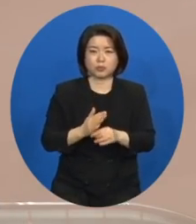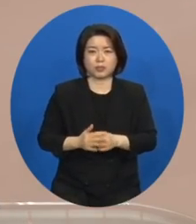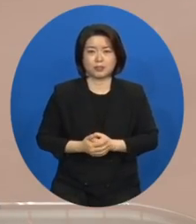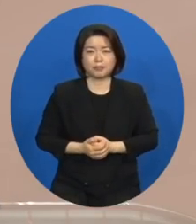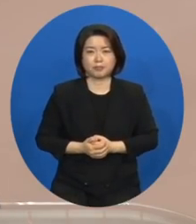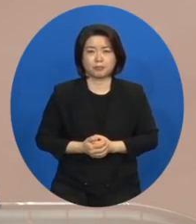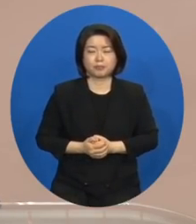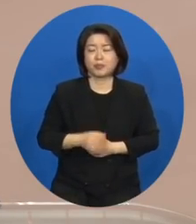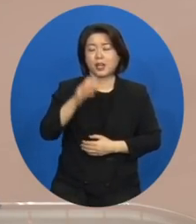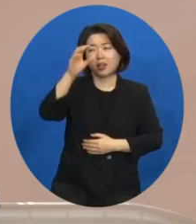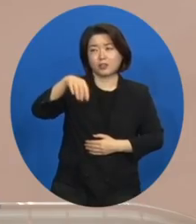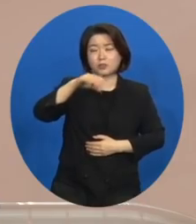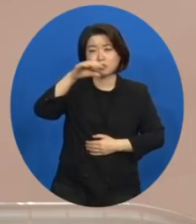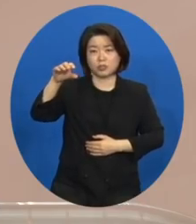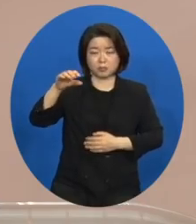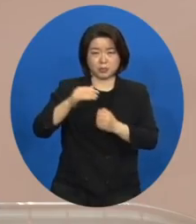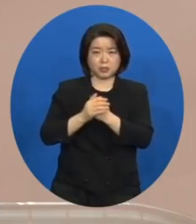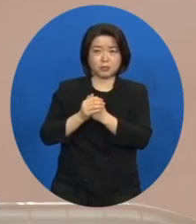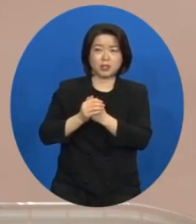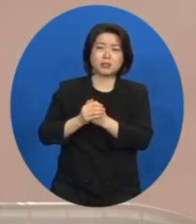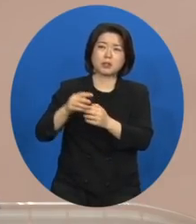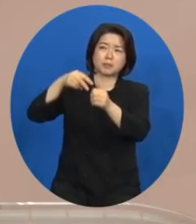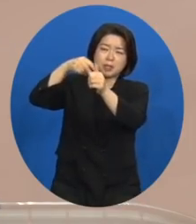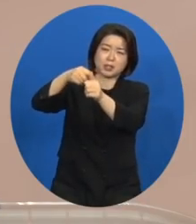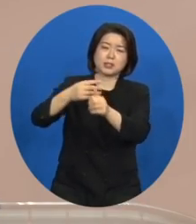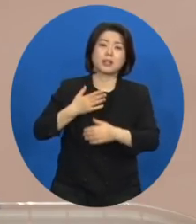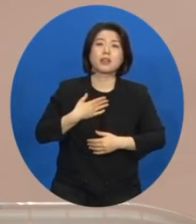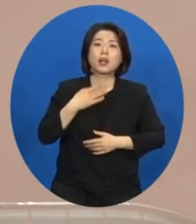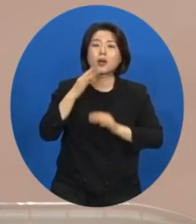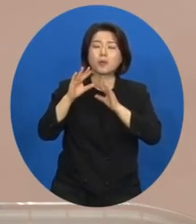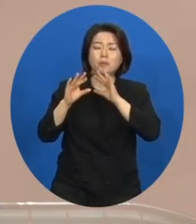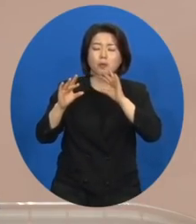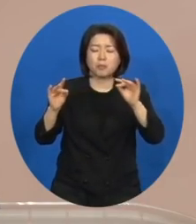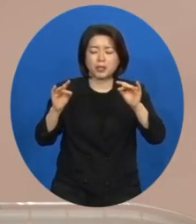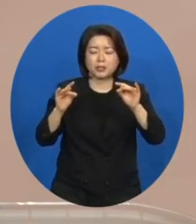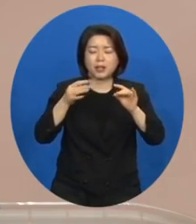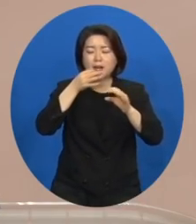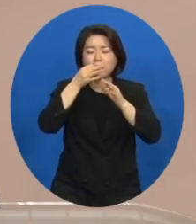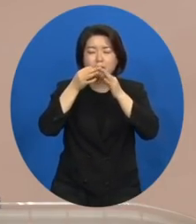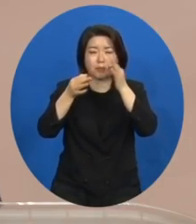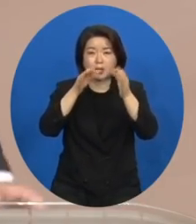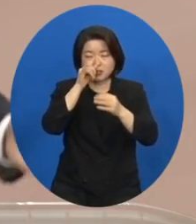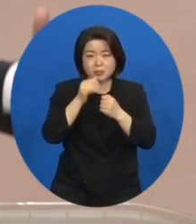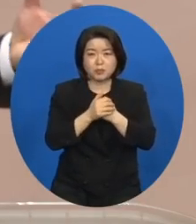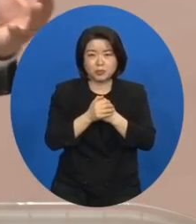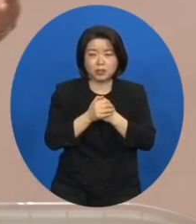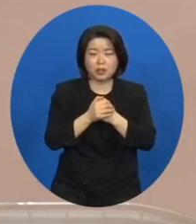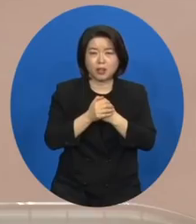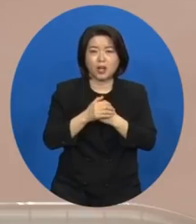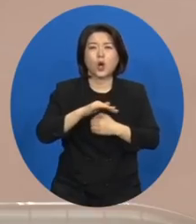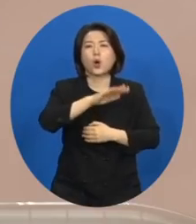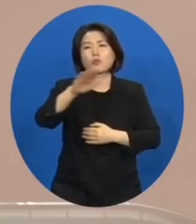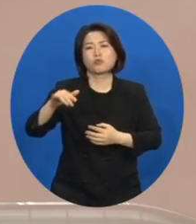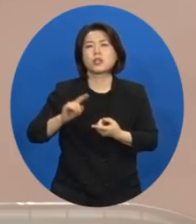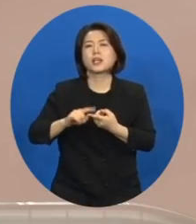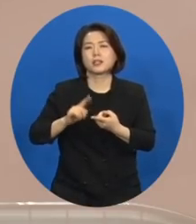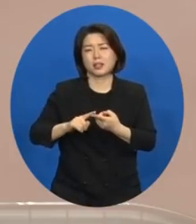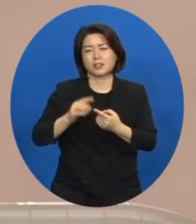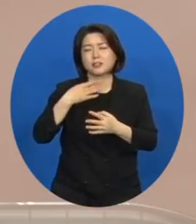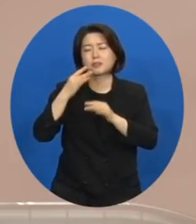주님께서 십자가에서 아 내가 목마르다 우리에 대해서 말을 쓴 겁니다 준비한 결코 우리를 다 어깨까지